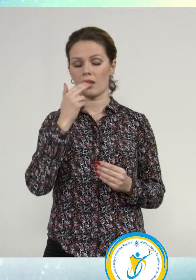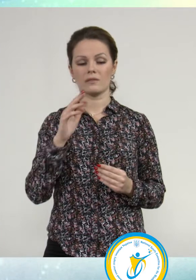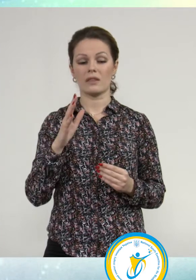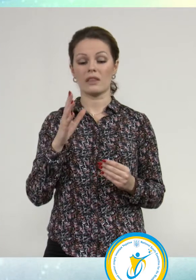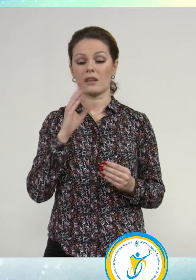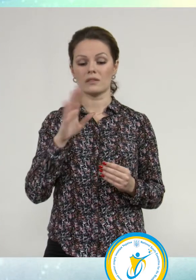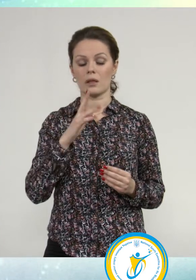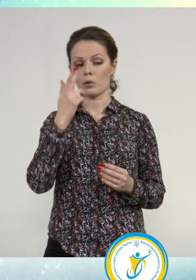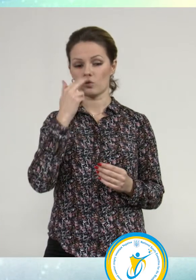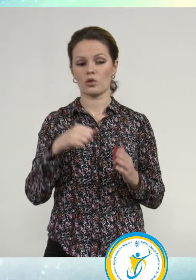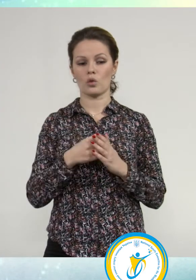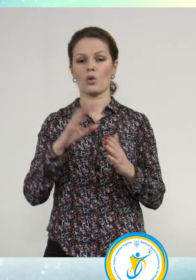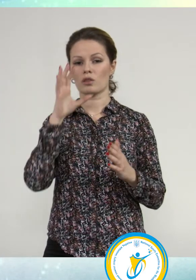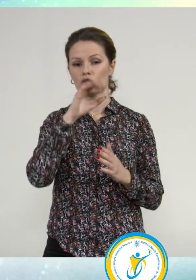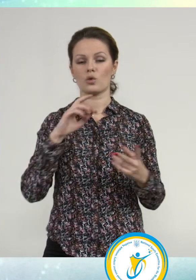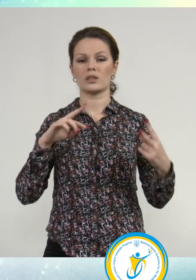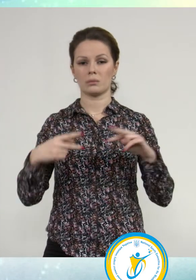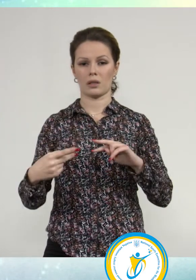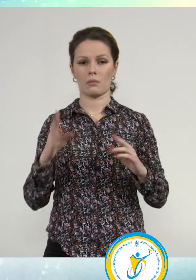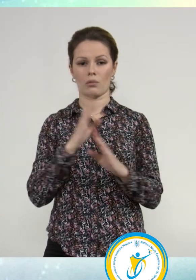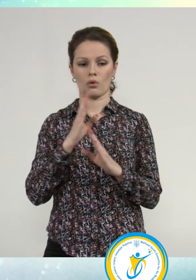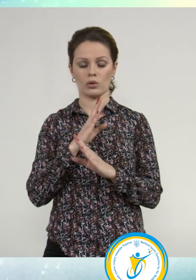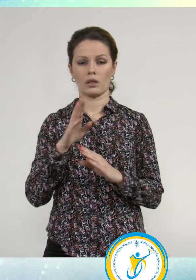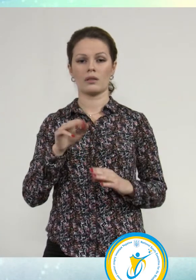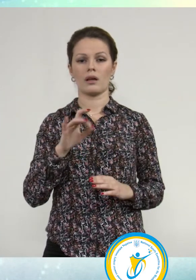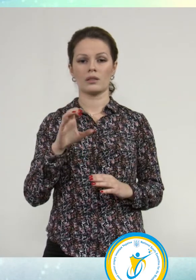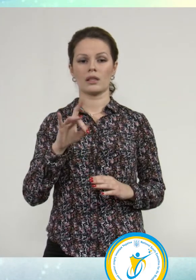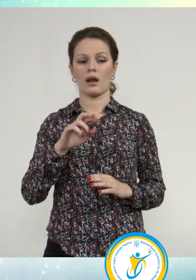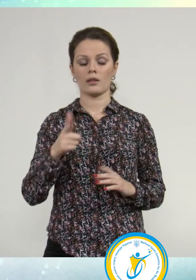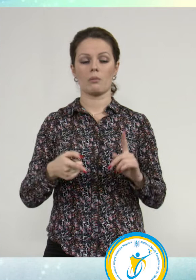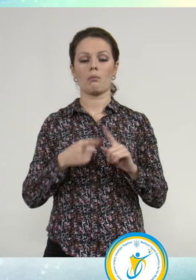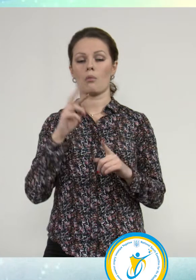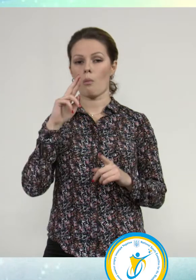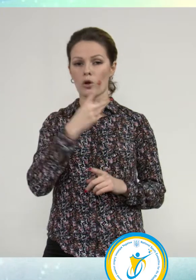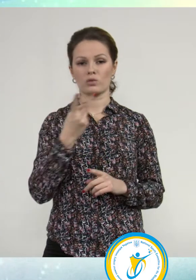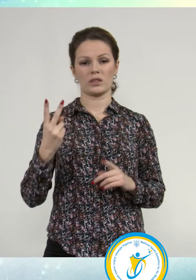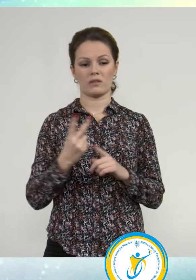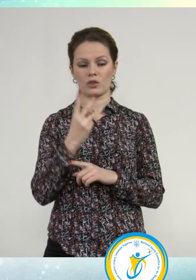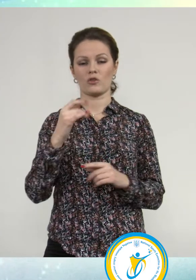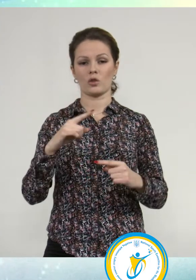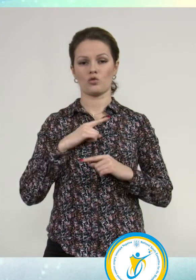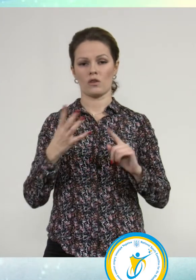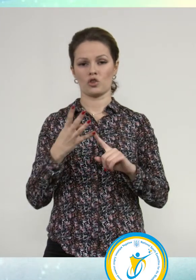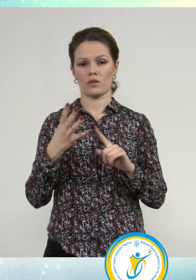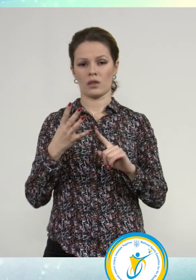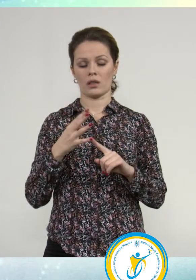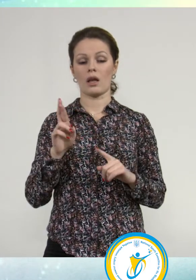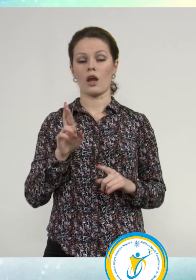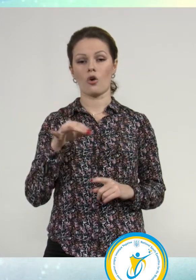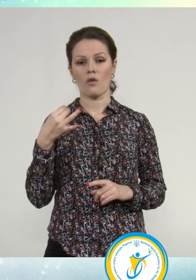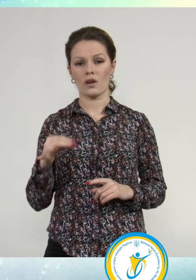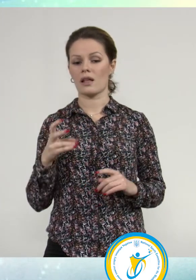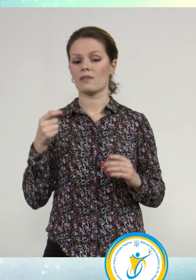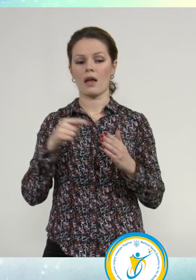пристосуватись до нічної зміни погоди. Юний Тарас Радь промахнувся двічі і фінішував четвертим, а Максим Яровий не влучив